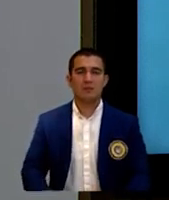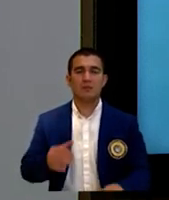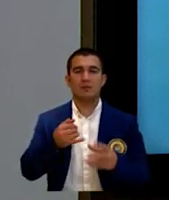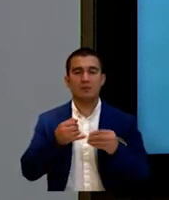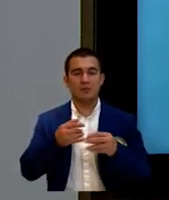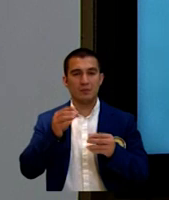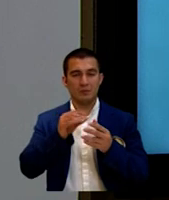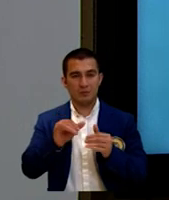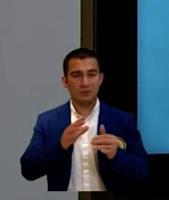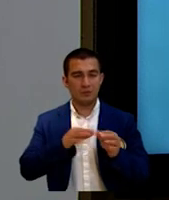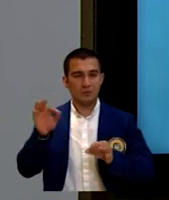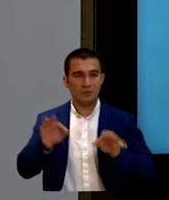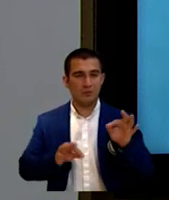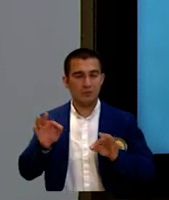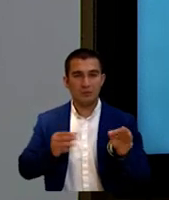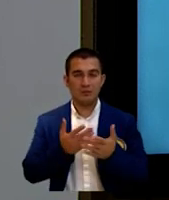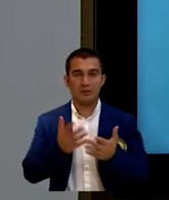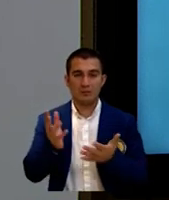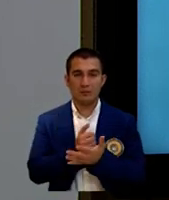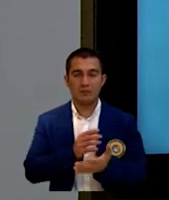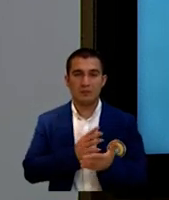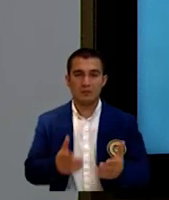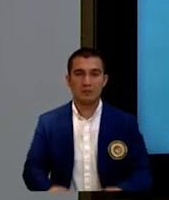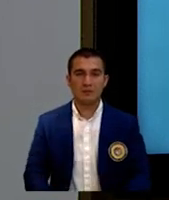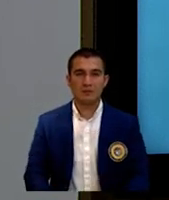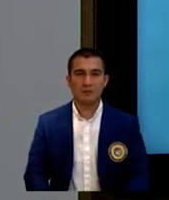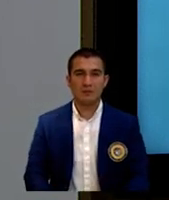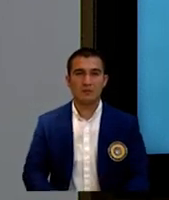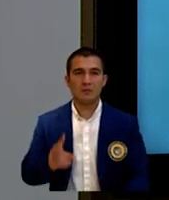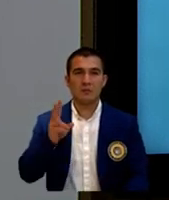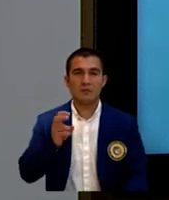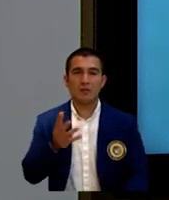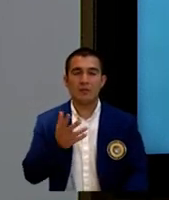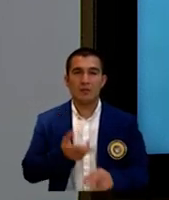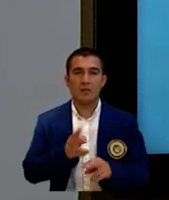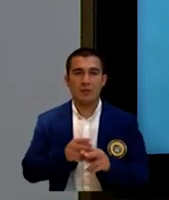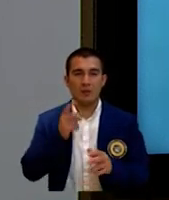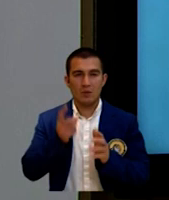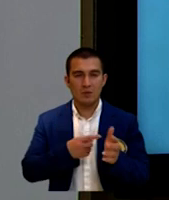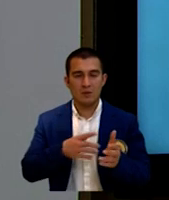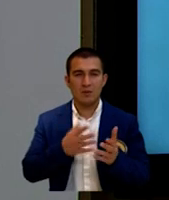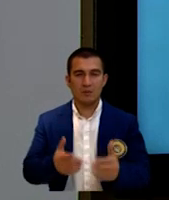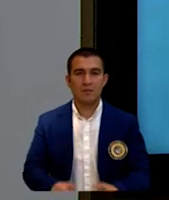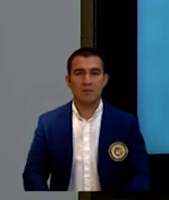Xaritadagi joyni nomini topdingizmi? Qaysi mamlakat ekanligini bildingizmi?